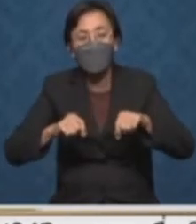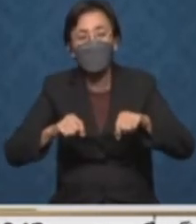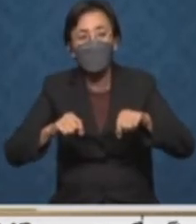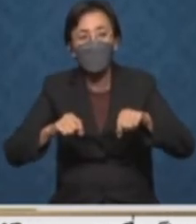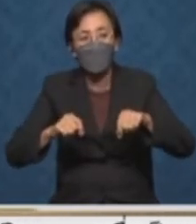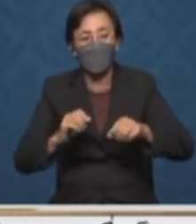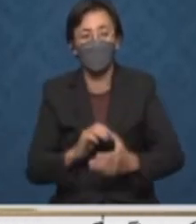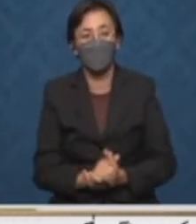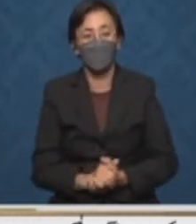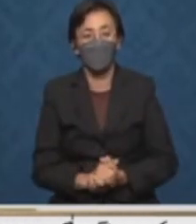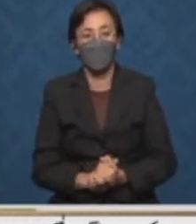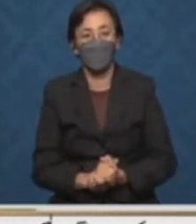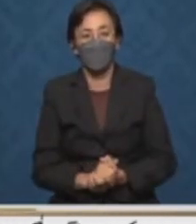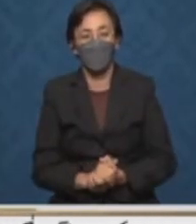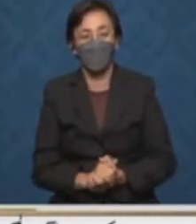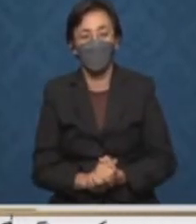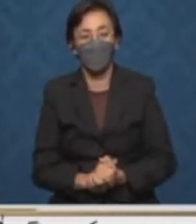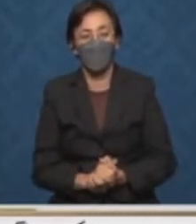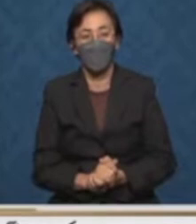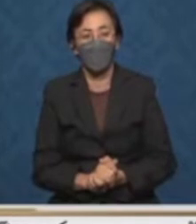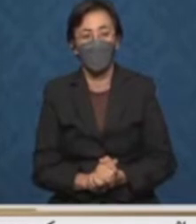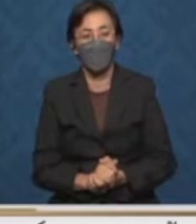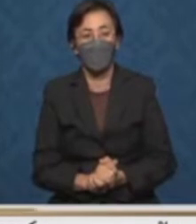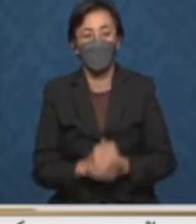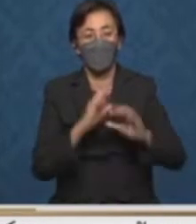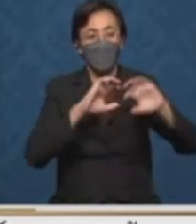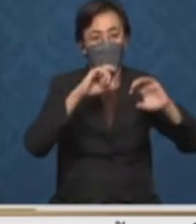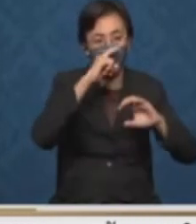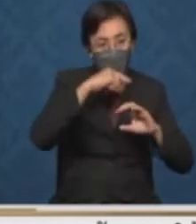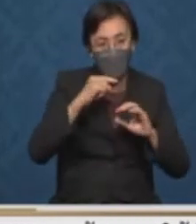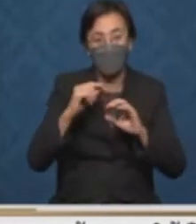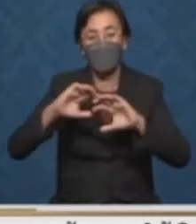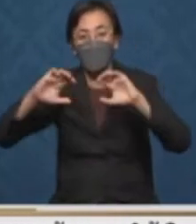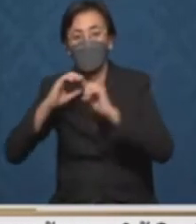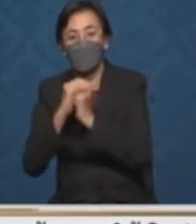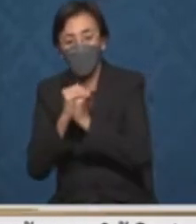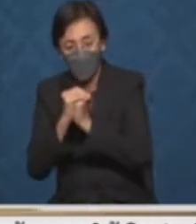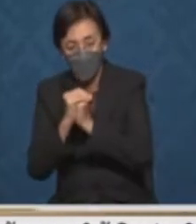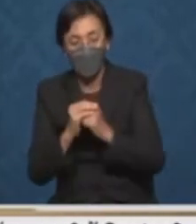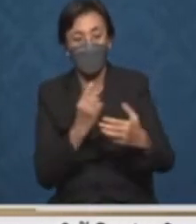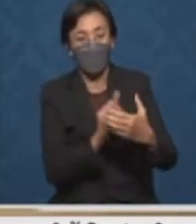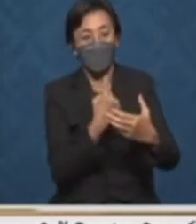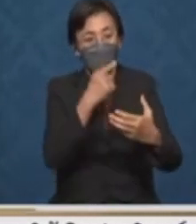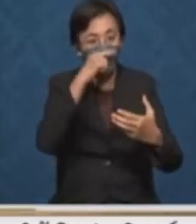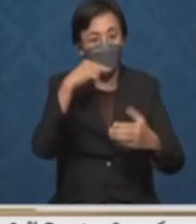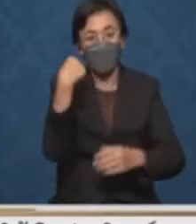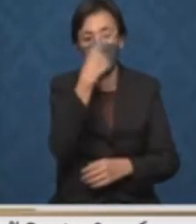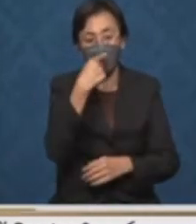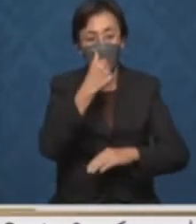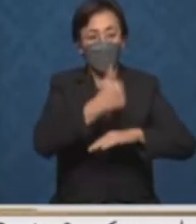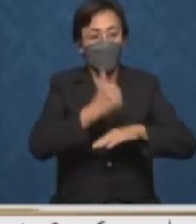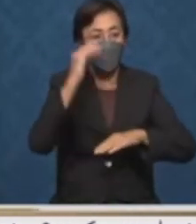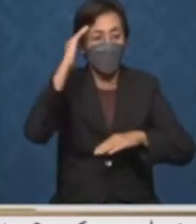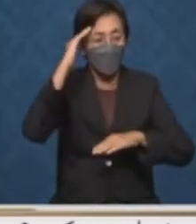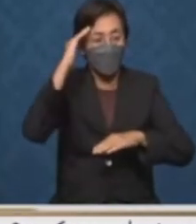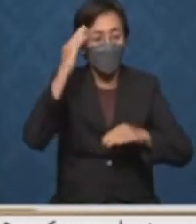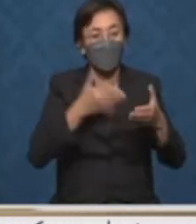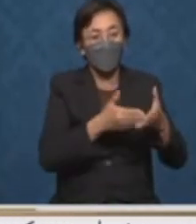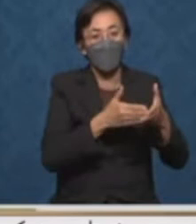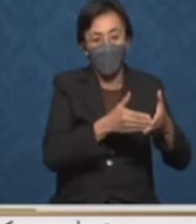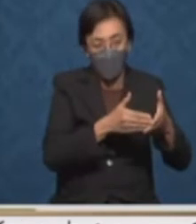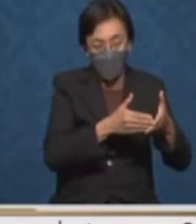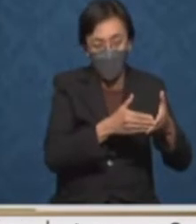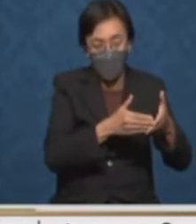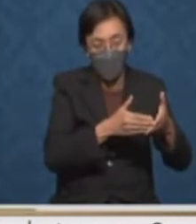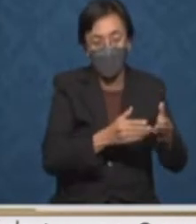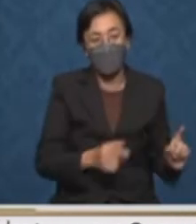ามนะครับ G2G เนี่ยตัวแทนฝั่งไทยนะครับก็คือพลเรือเอกลือชัยรุดดิษฐ์ได้รับมอบอำนาจไ